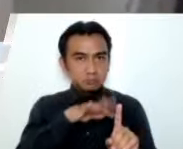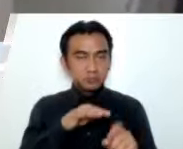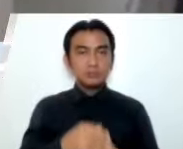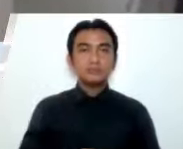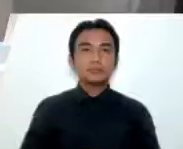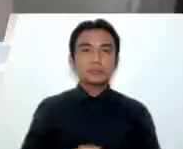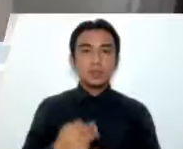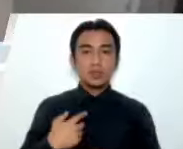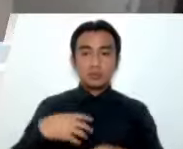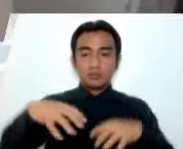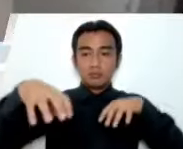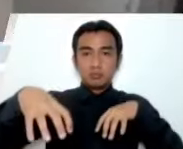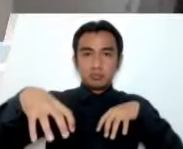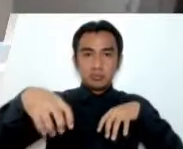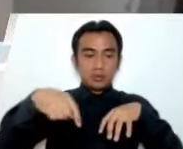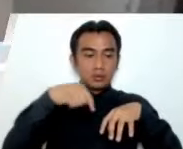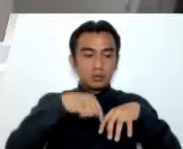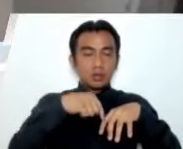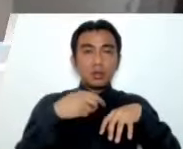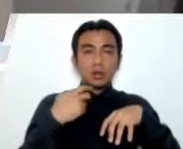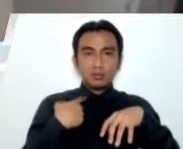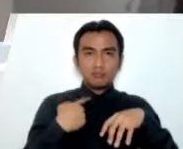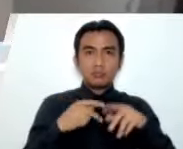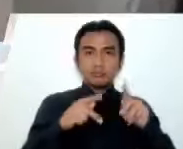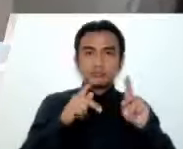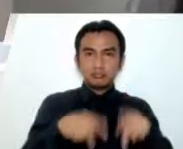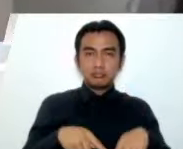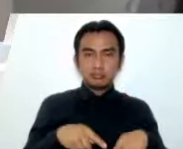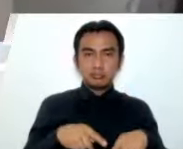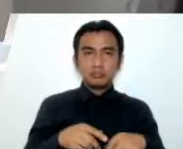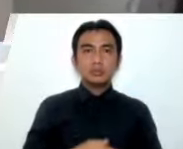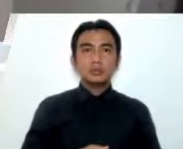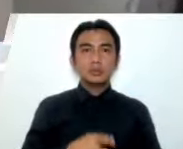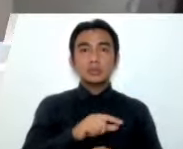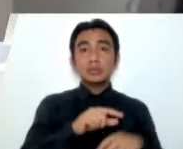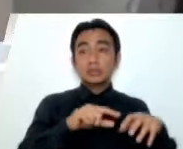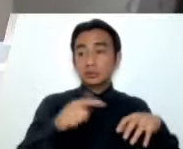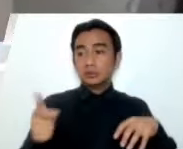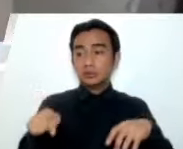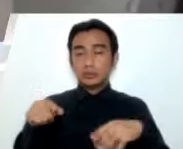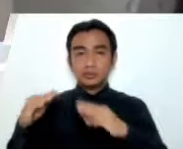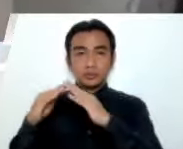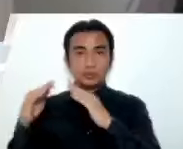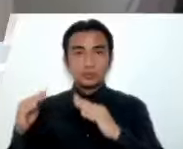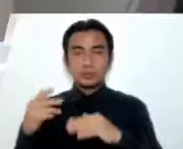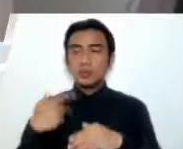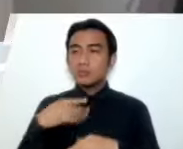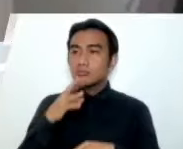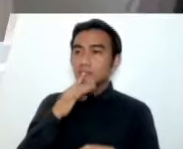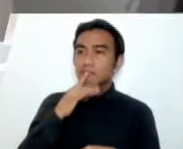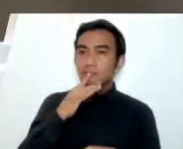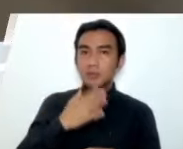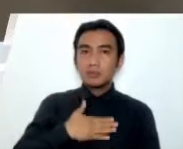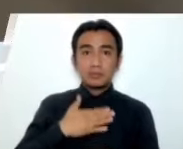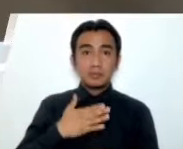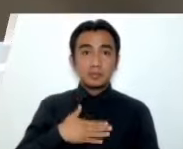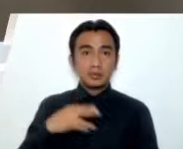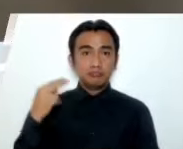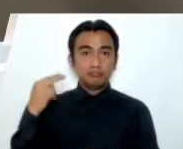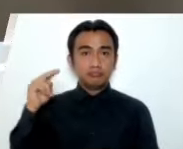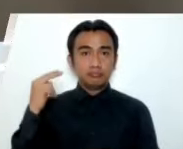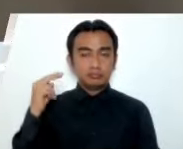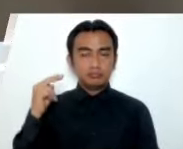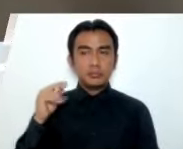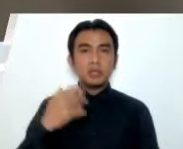sinagot niya po na meron tao. Tapos yung sa kabila pong bahay, nakausap niya po yung pamangkin ko. Ngayon, ito pong pamangkin